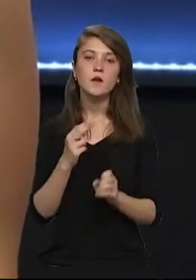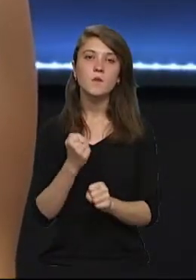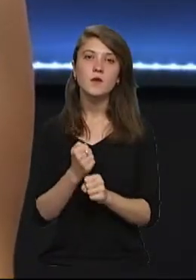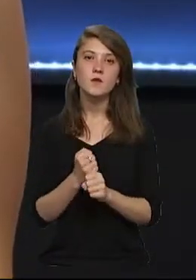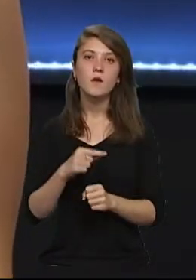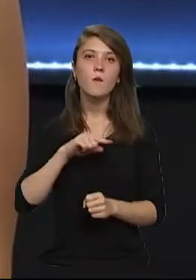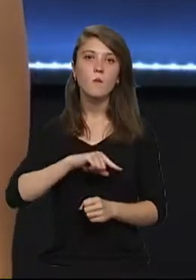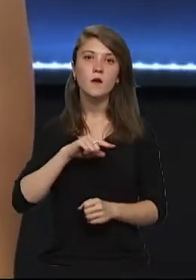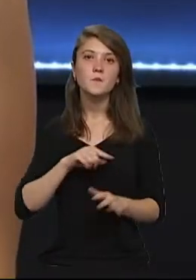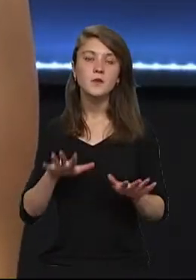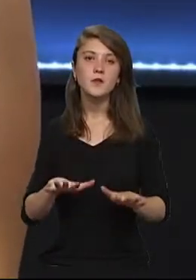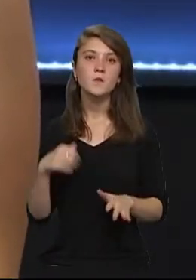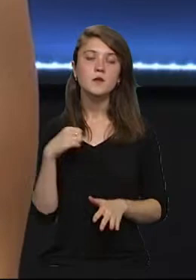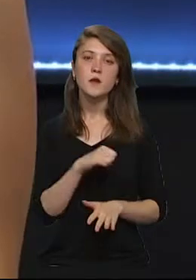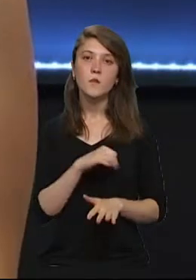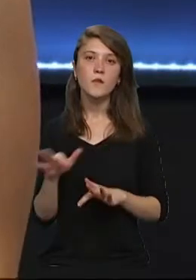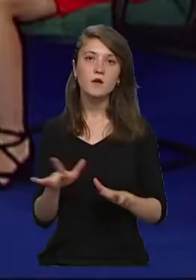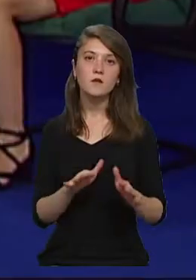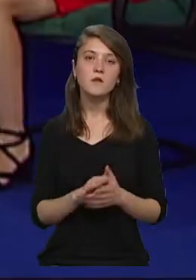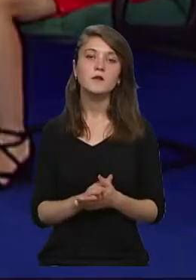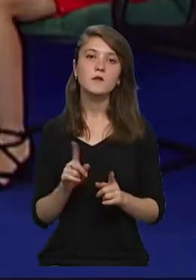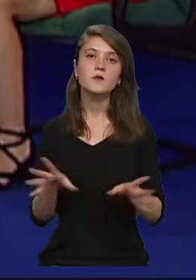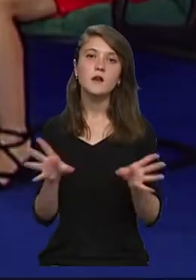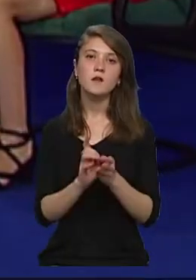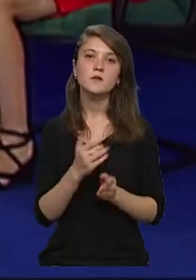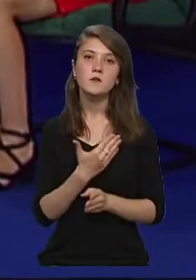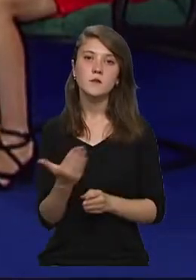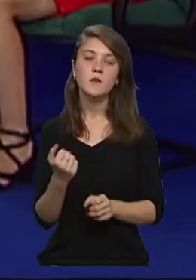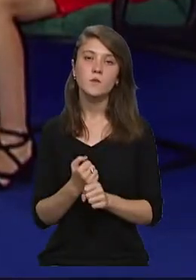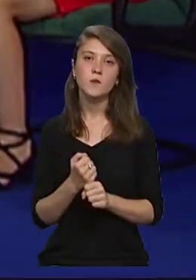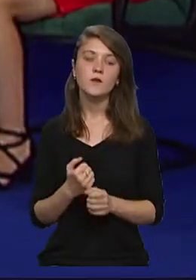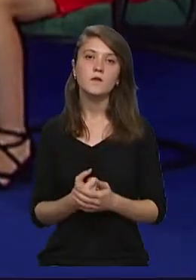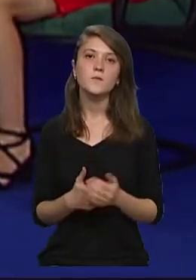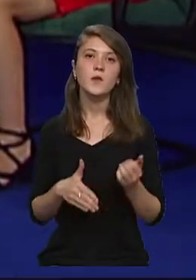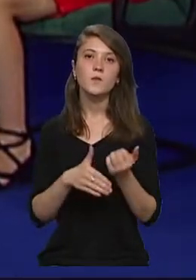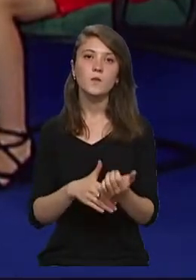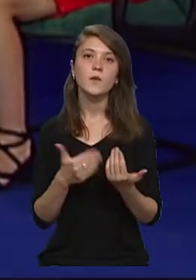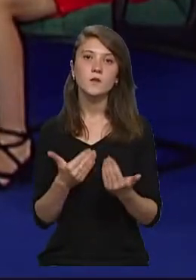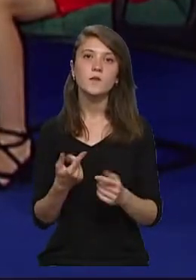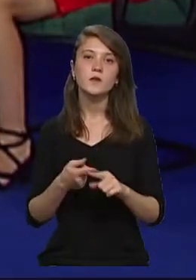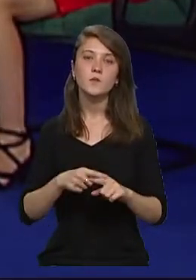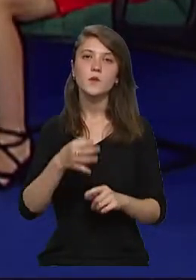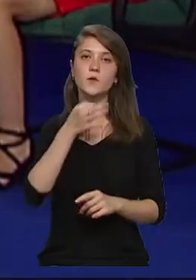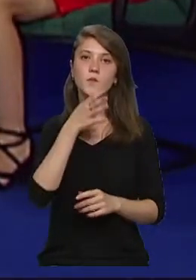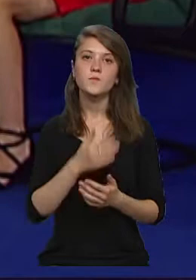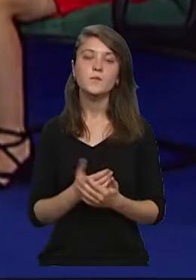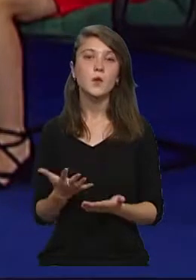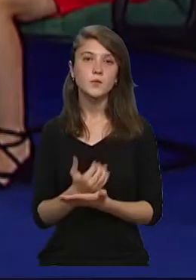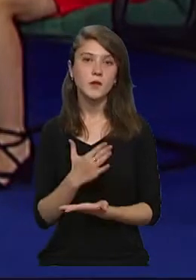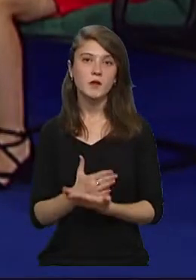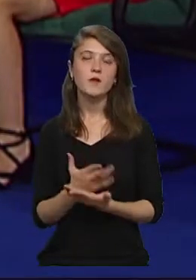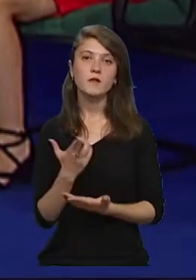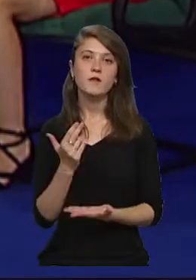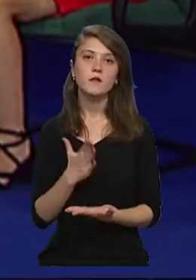місцевого самоврядування, а потім з ними ж їх реалізовувати. Координуємо їх роботу, допомагаємо, і їм це подобається. Успіх є в цьому?